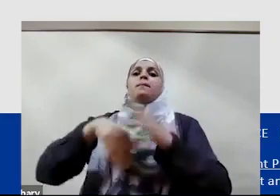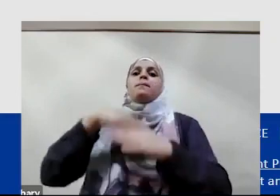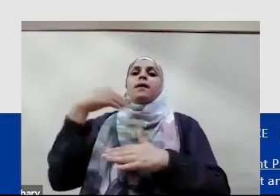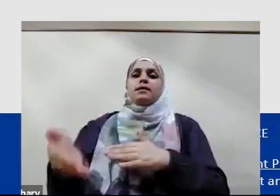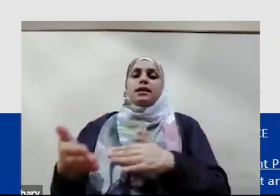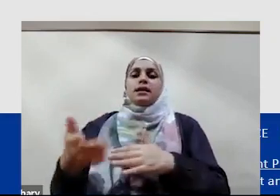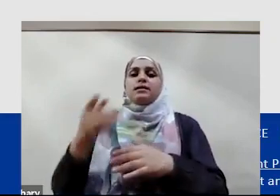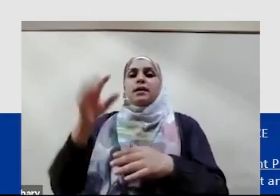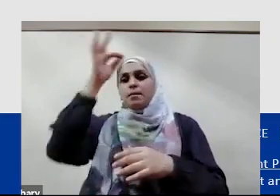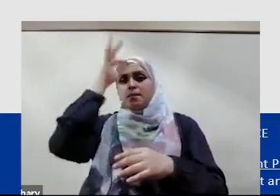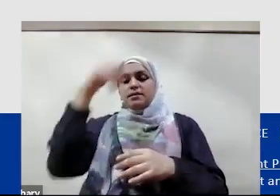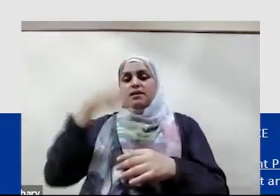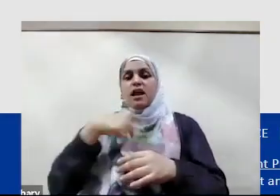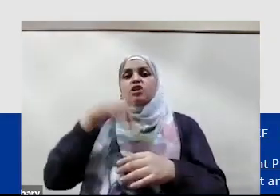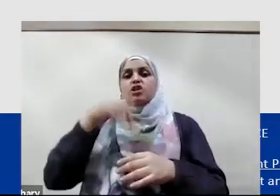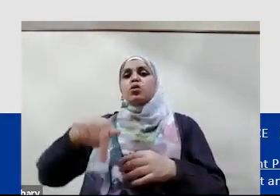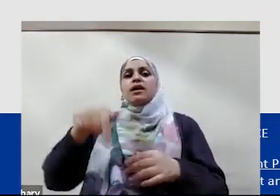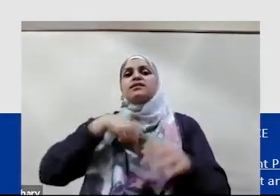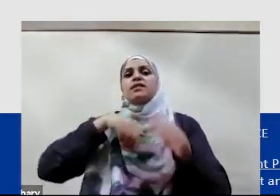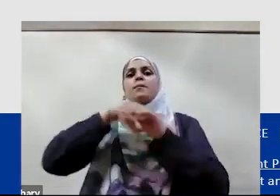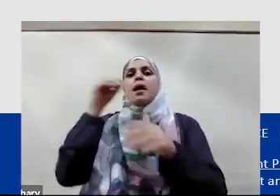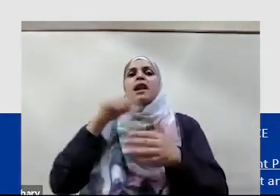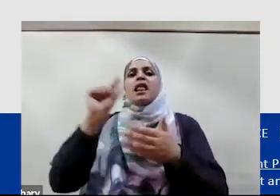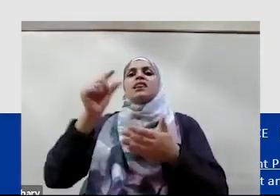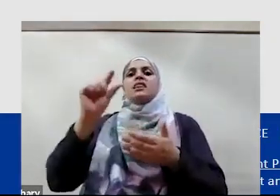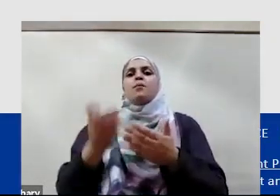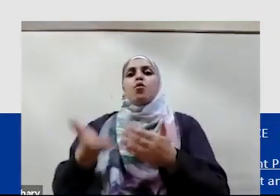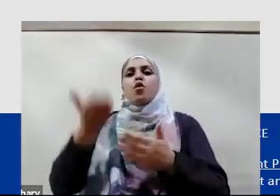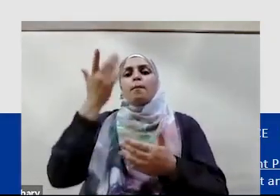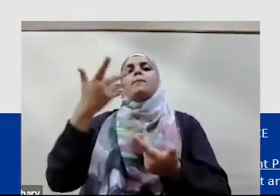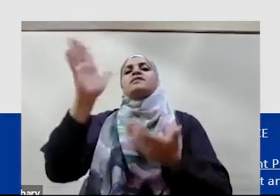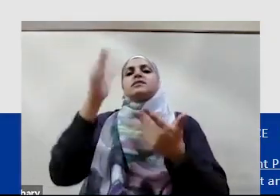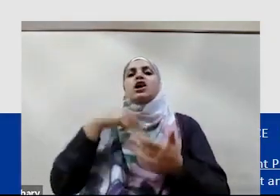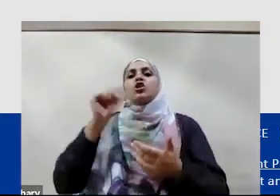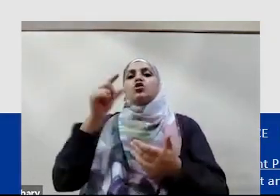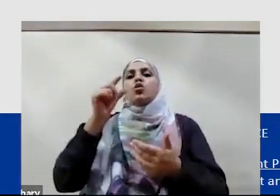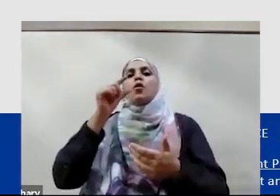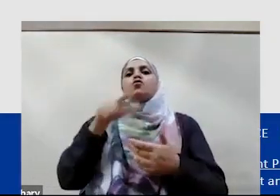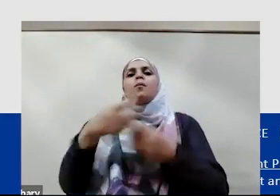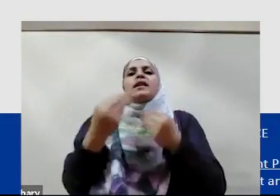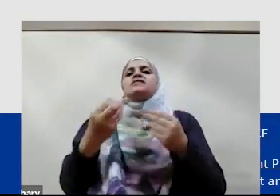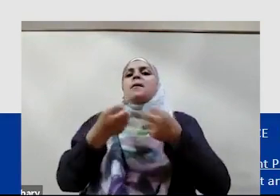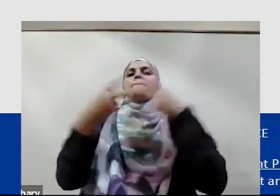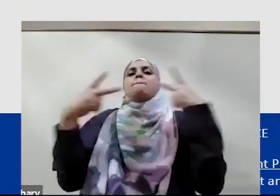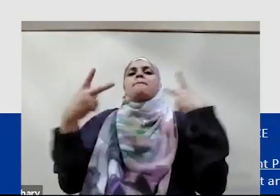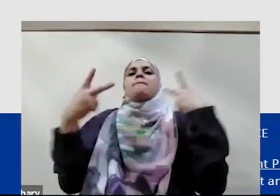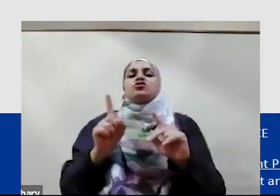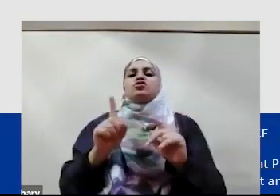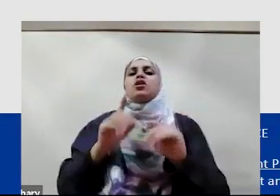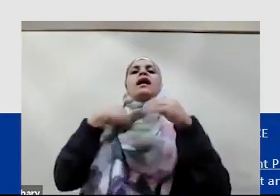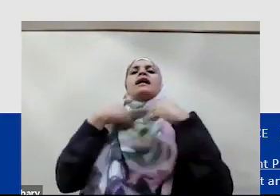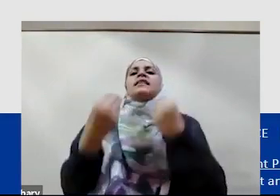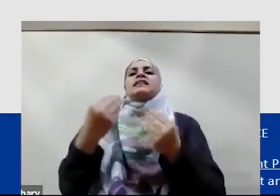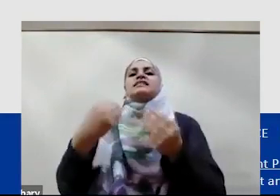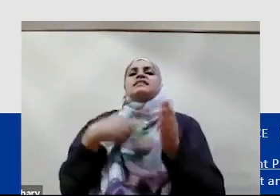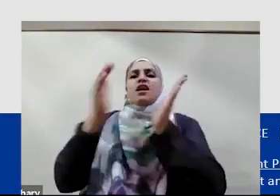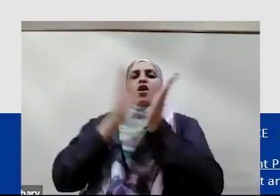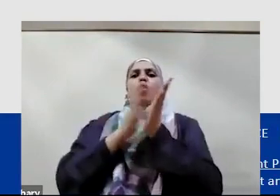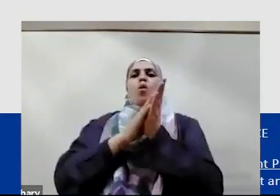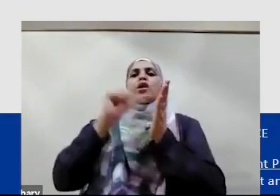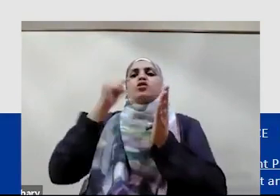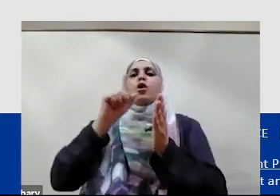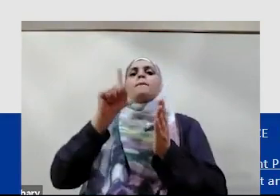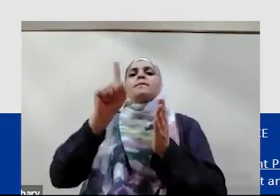ولو أنا مثلا حاليا بعمل دبلومة، والدبلومة دي مثلا لسه ما خلصتش، أنا لسه حاليا مقيد فيها، مفيش مشكلة،